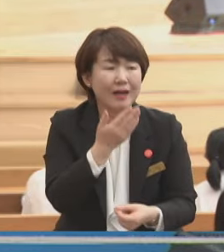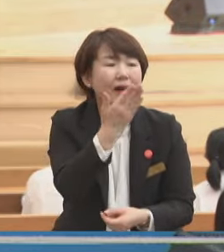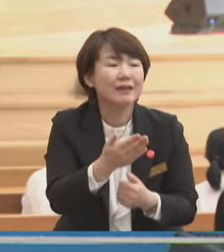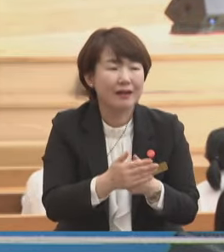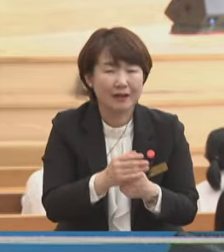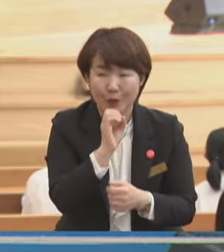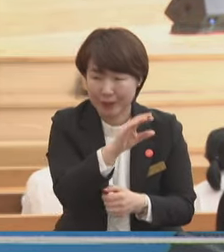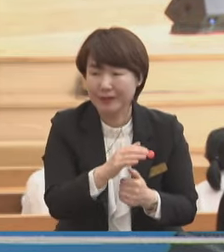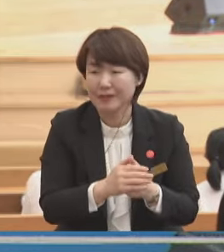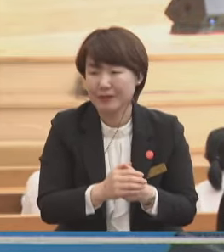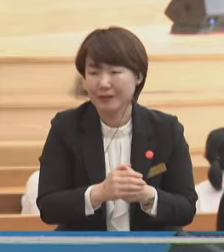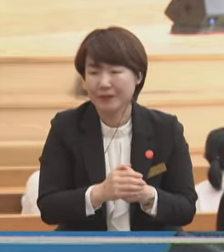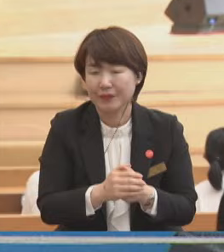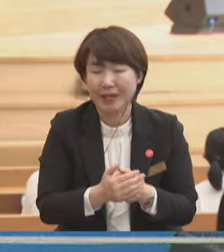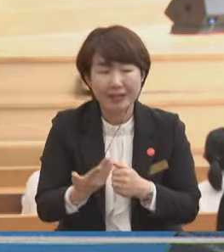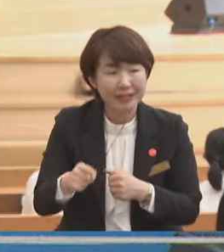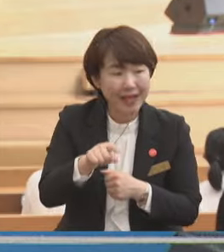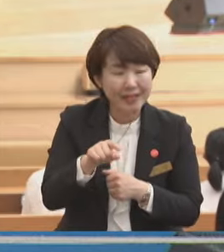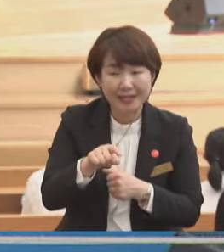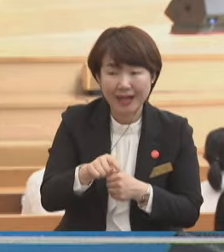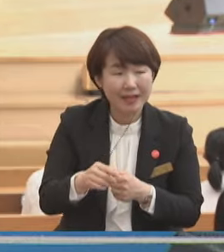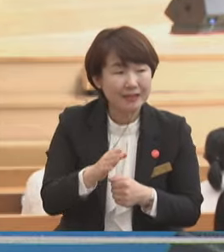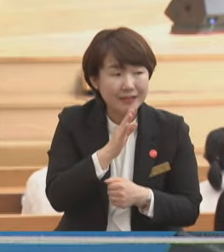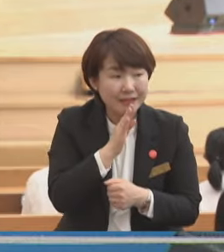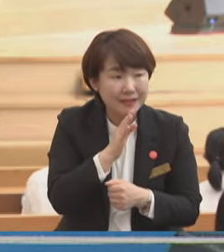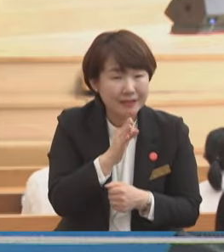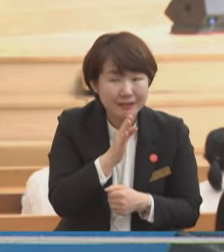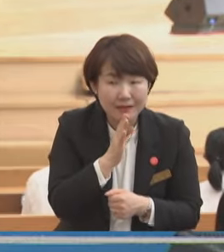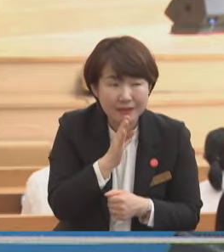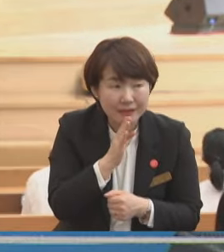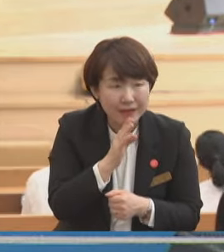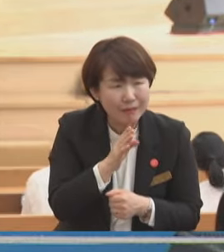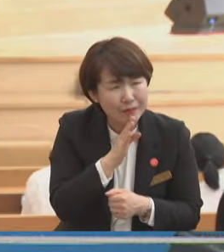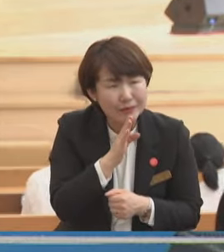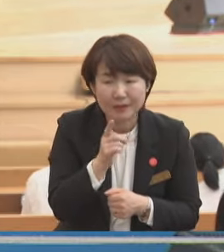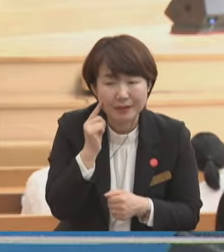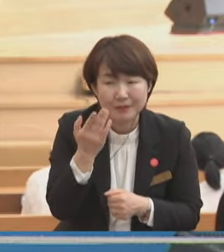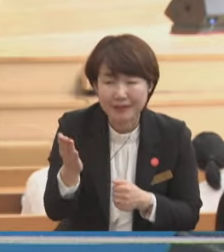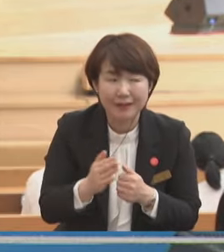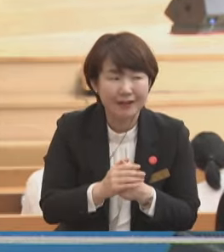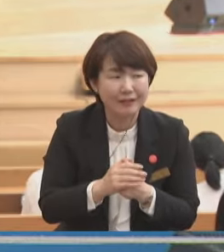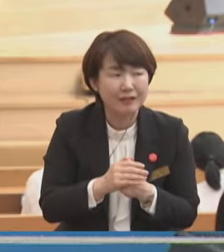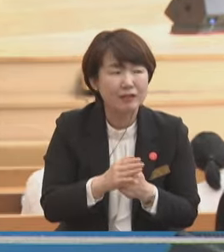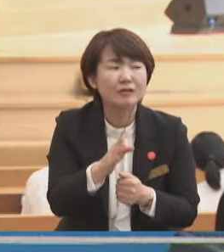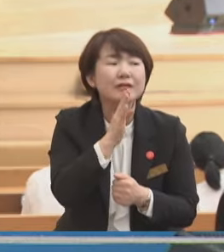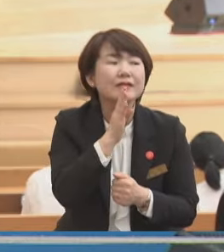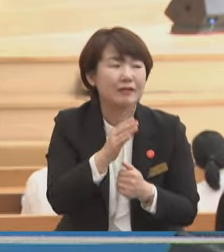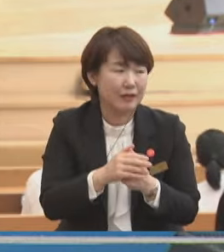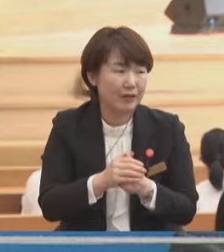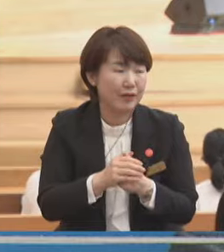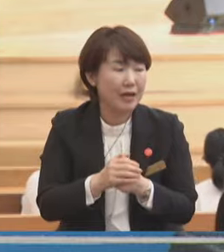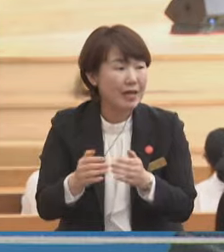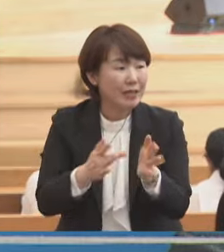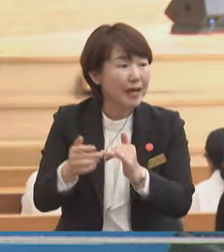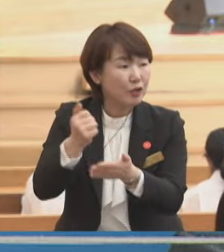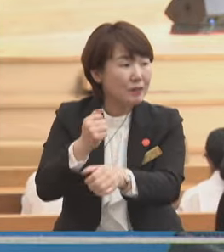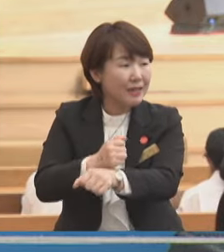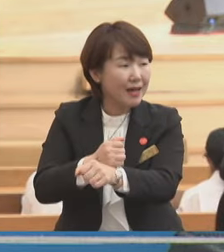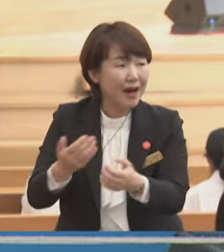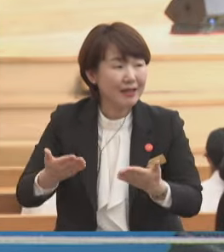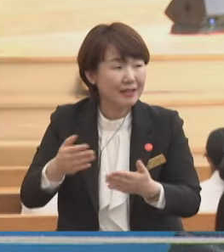근데 이게 진짜인가 예 진짜예요 물론 예수님이 하셨던